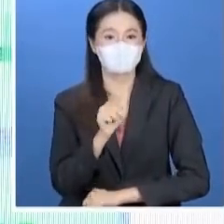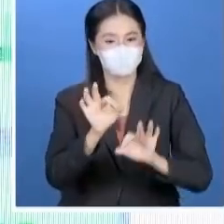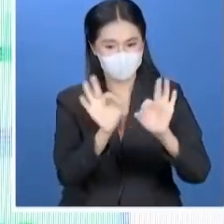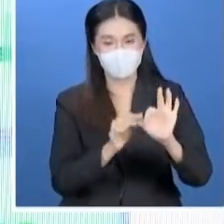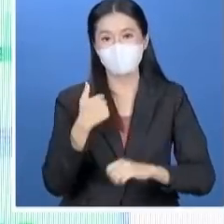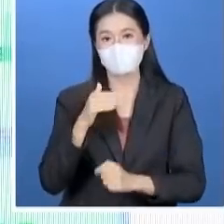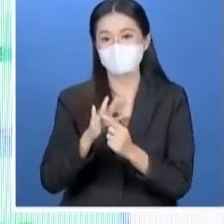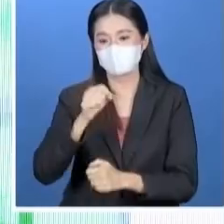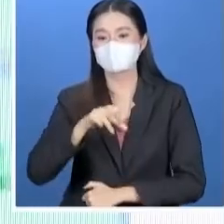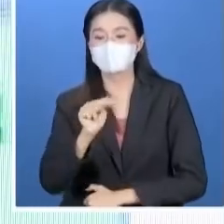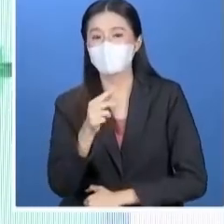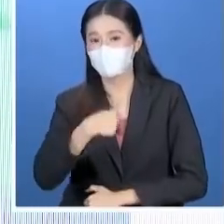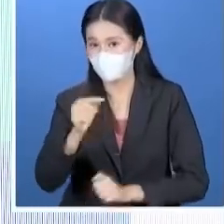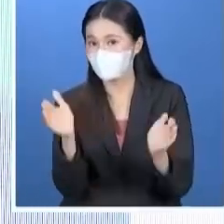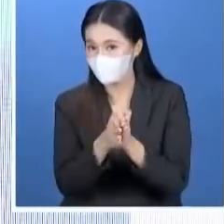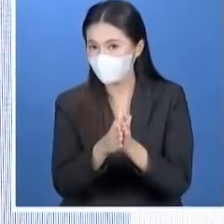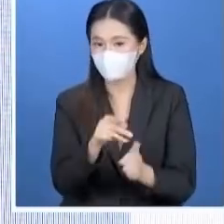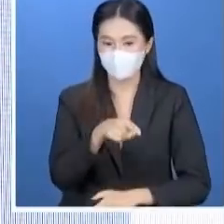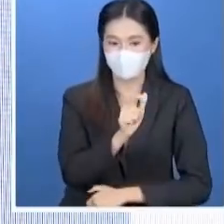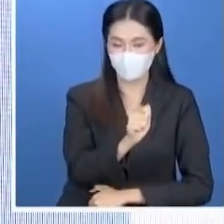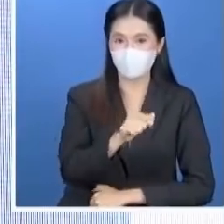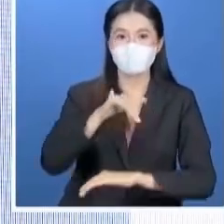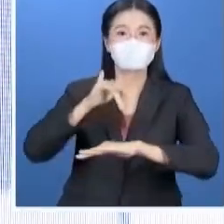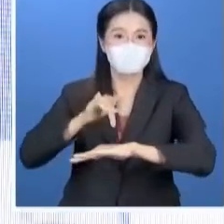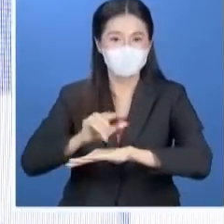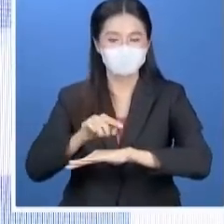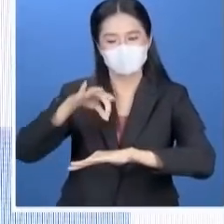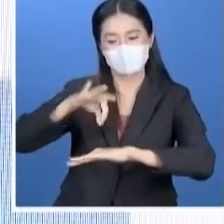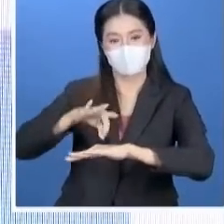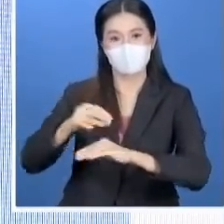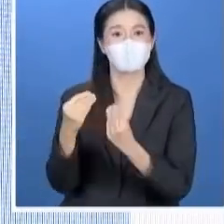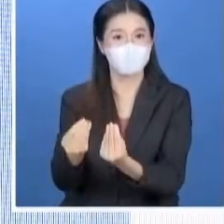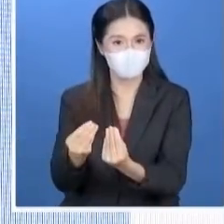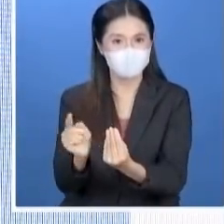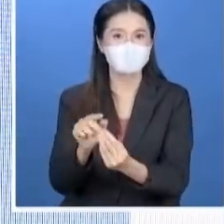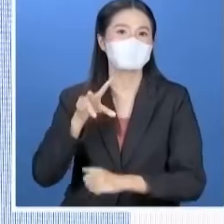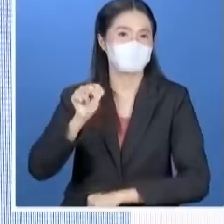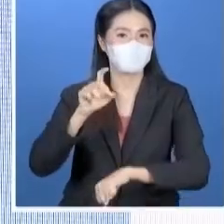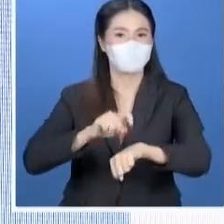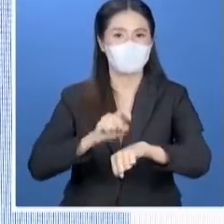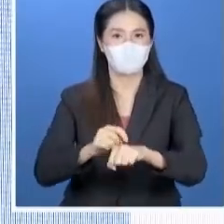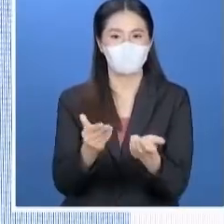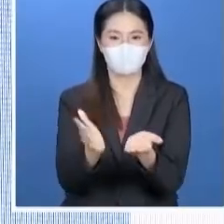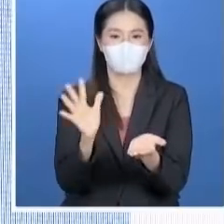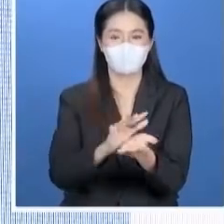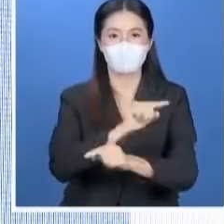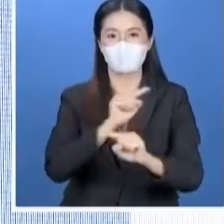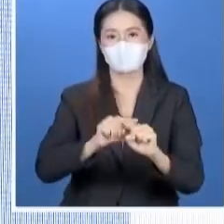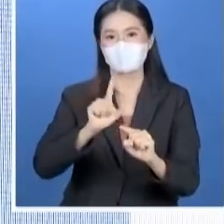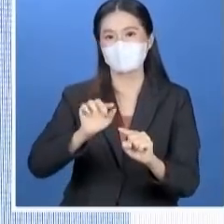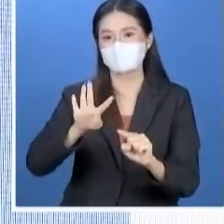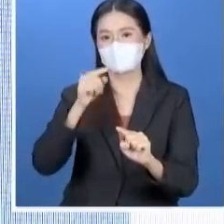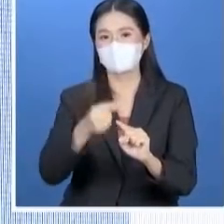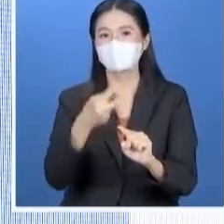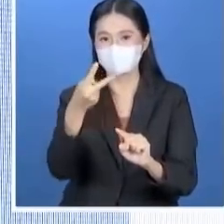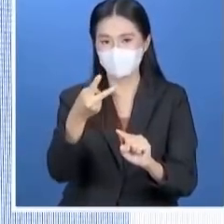ะมีแซนดี้ไปด้วยจากนั้นนายปอได้ส่งพิกัดอู่เรือ NBC มาให้พร้อมนัดหมายเวลาลงเรือคือวันที่